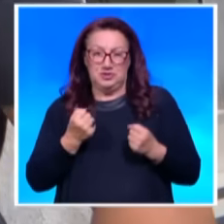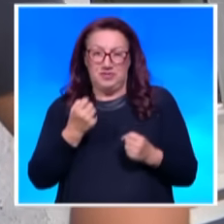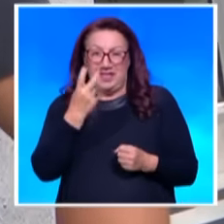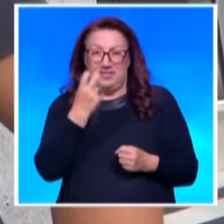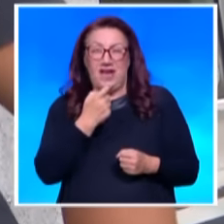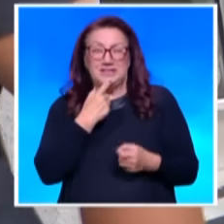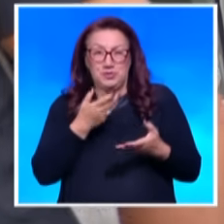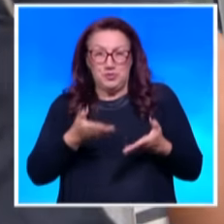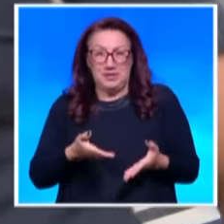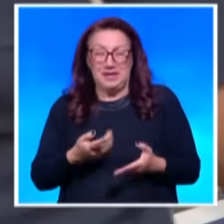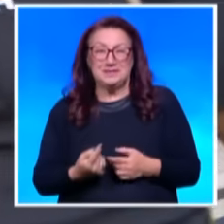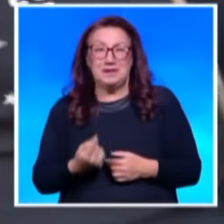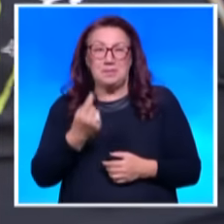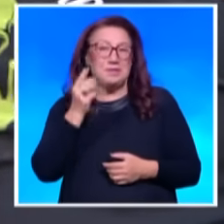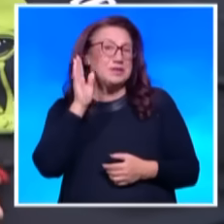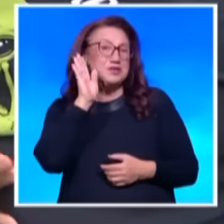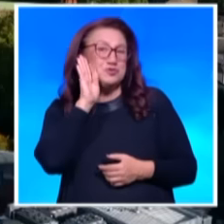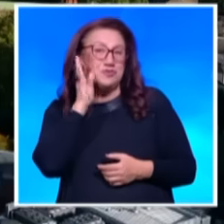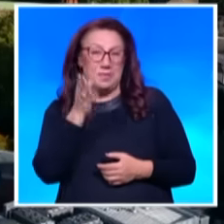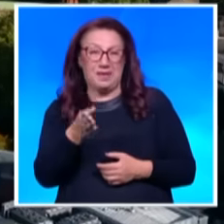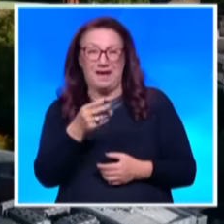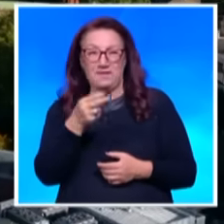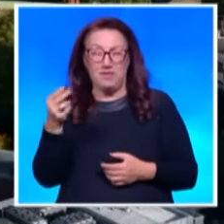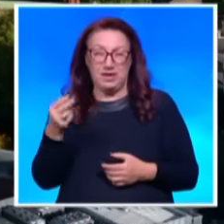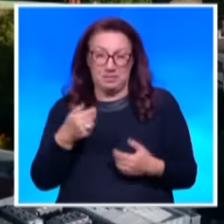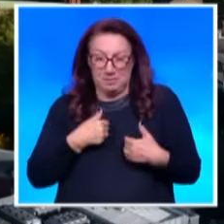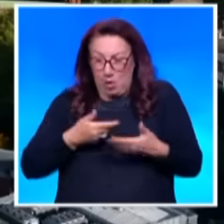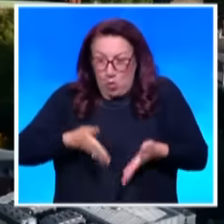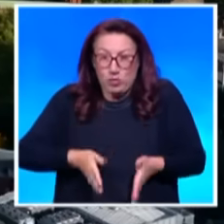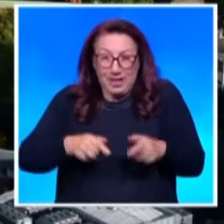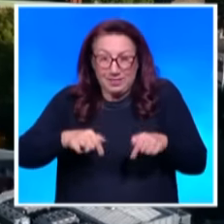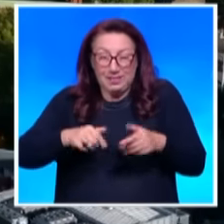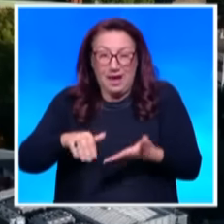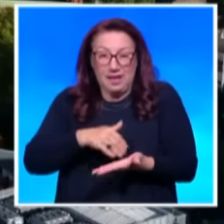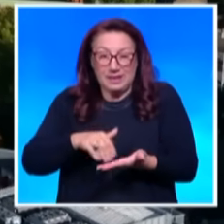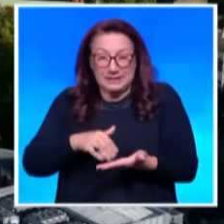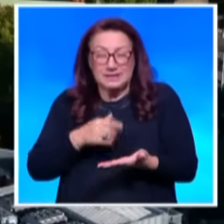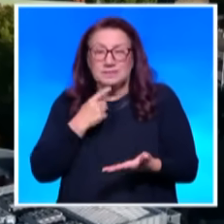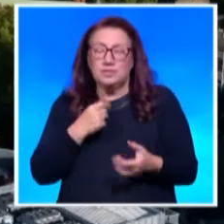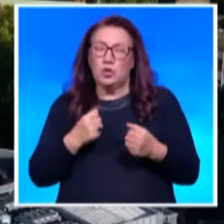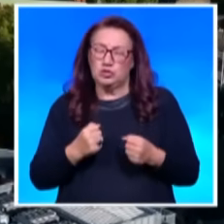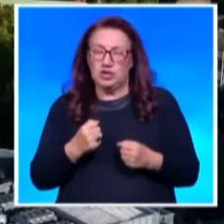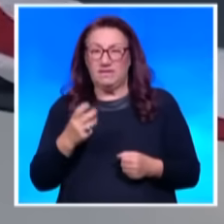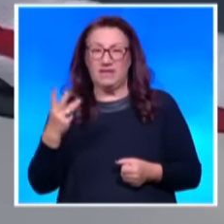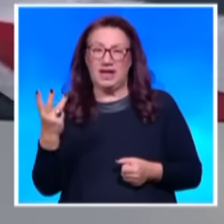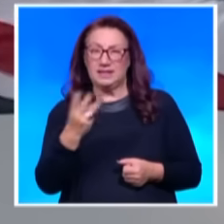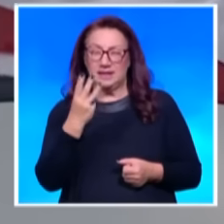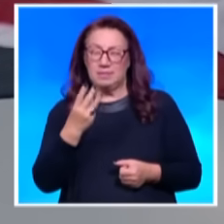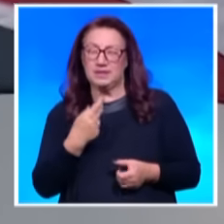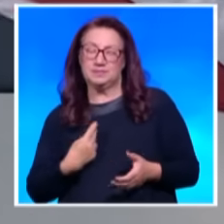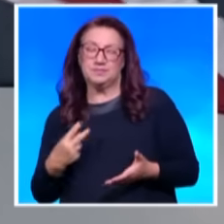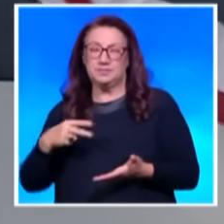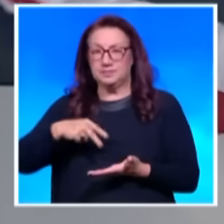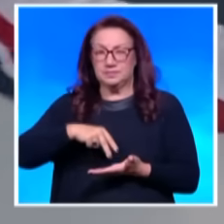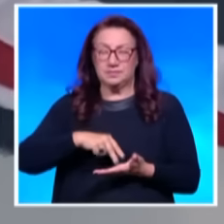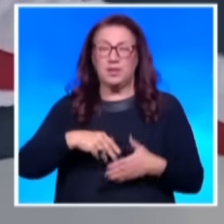такава фирма. Не сме родени така. Очаква се тримата обвиняеми да бъдат изправени пред съда в Лондон в